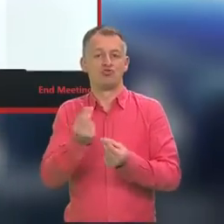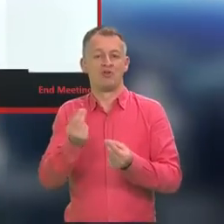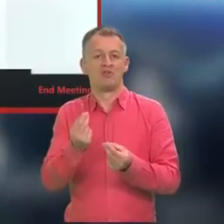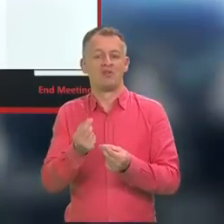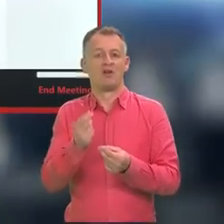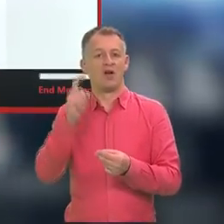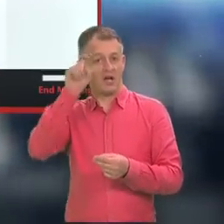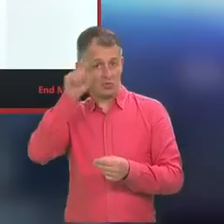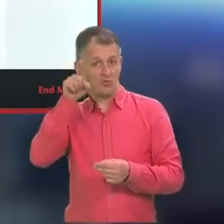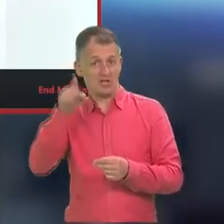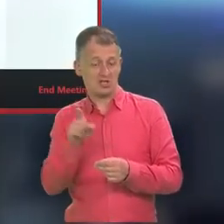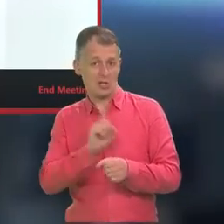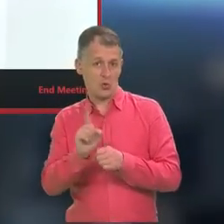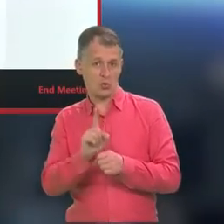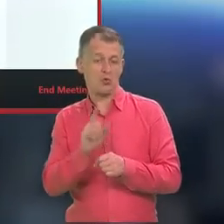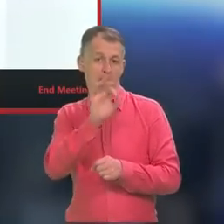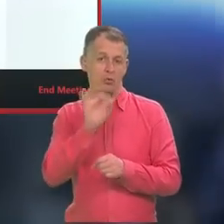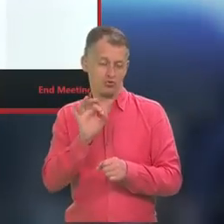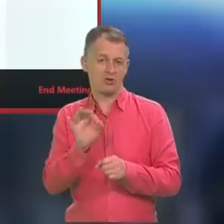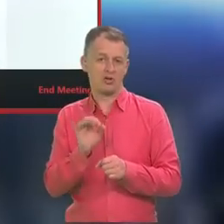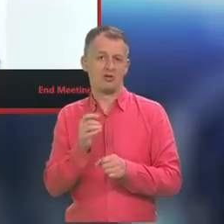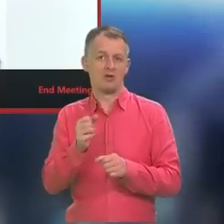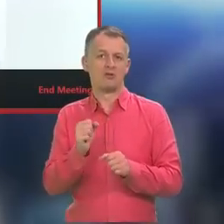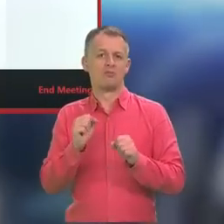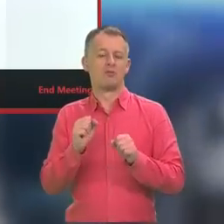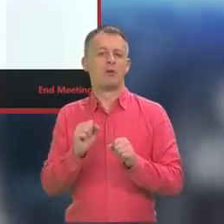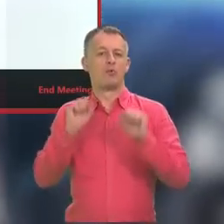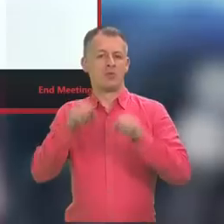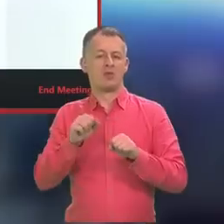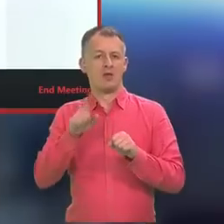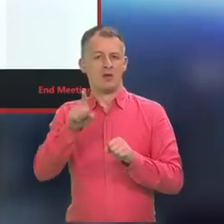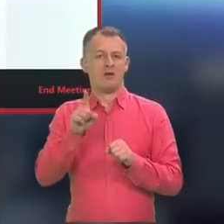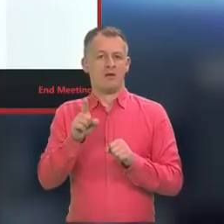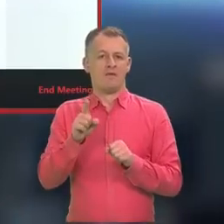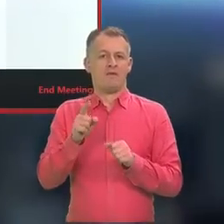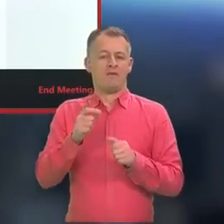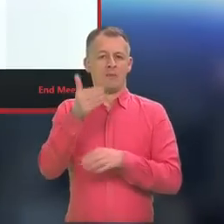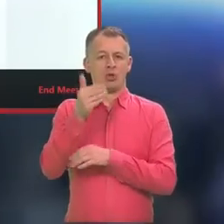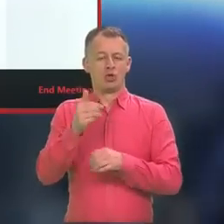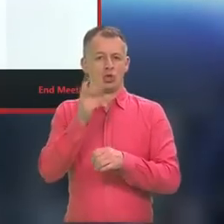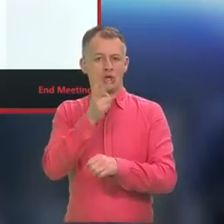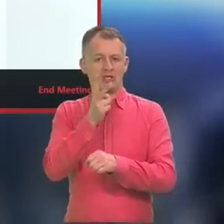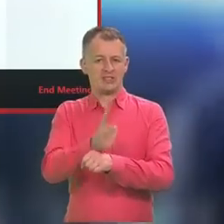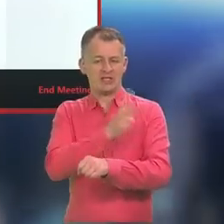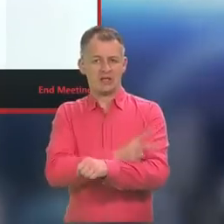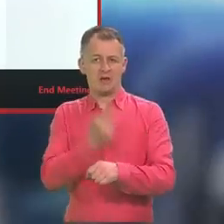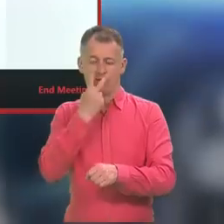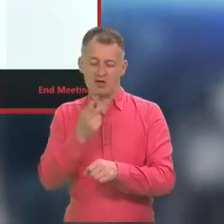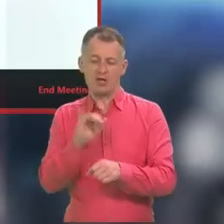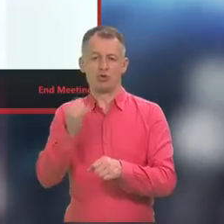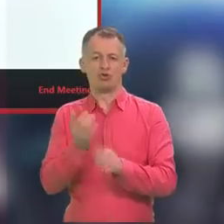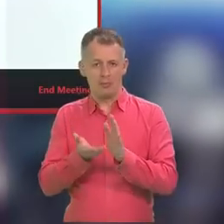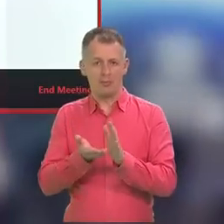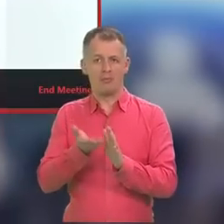pe aceste arierate ale companiilor de stat, sigur că vedem în momentul de față și ajustări puternice pe zona sectorului de